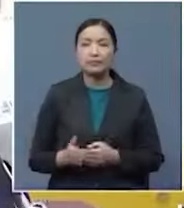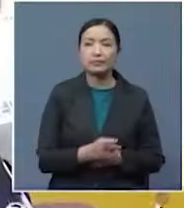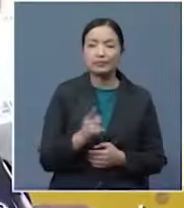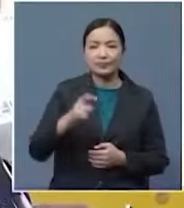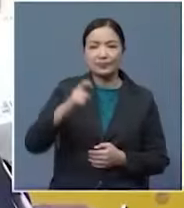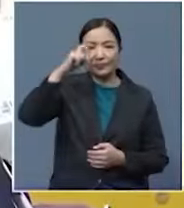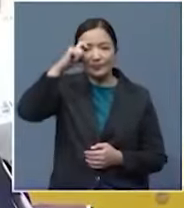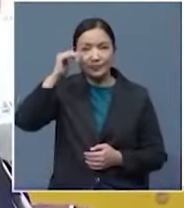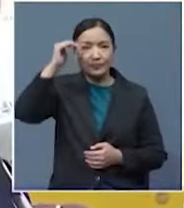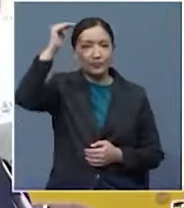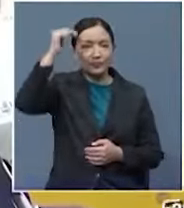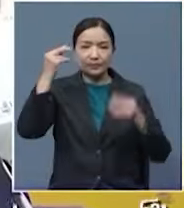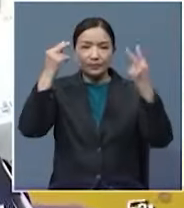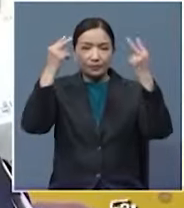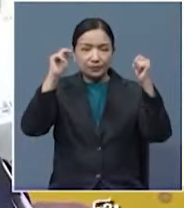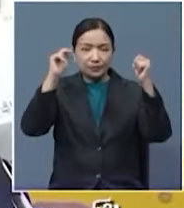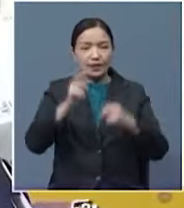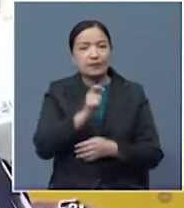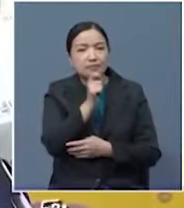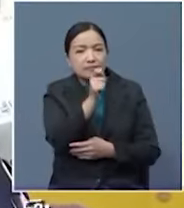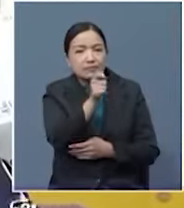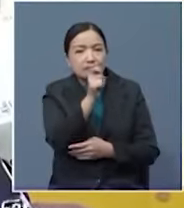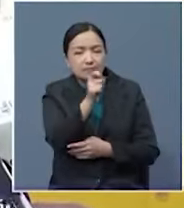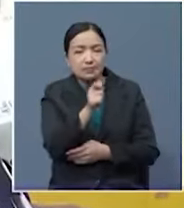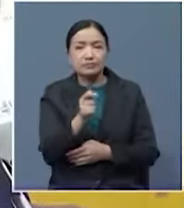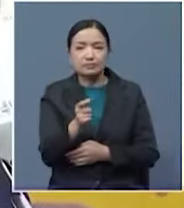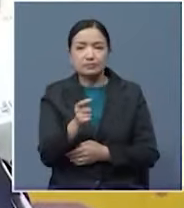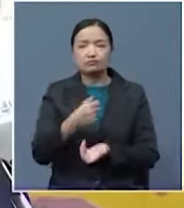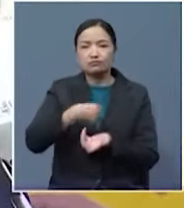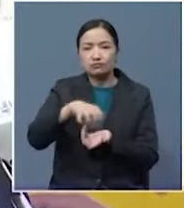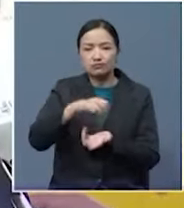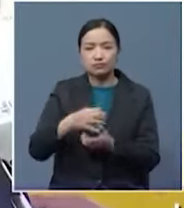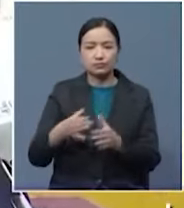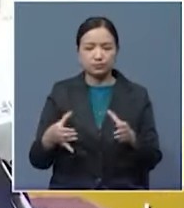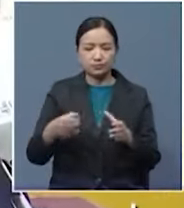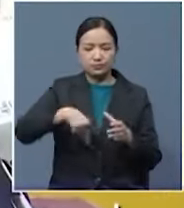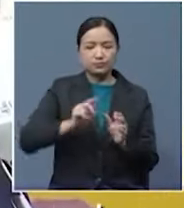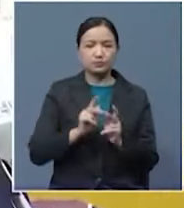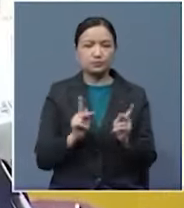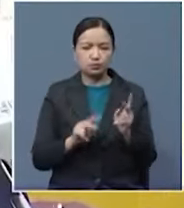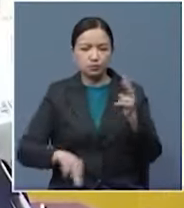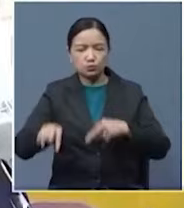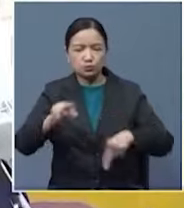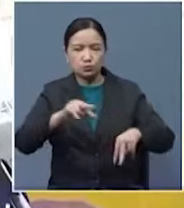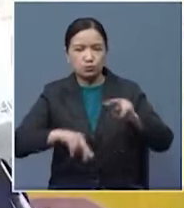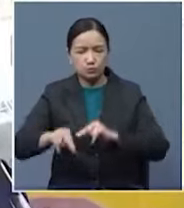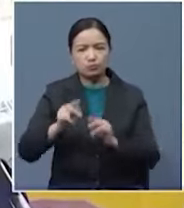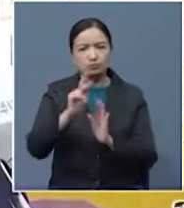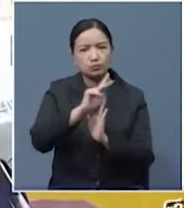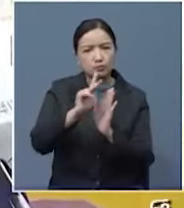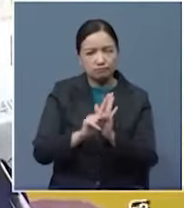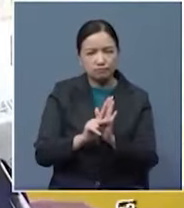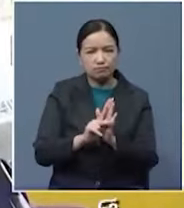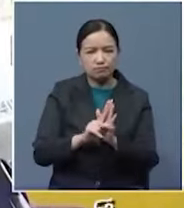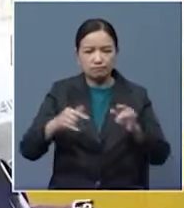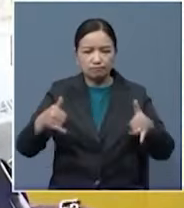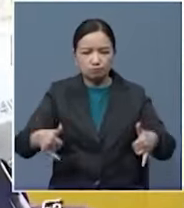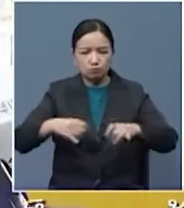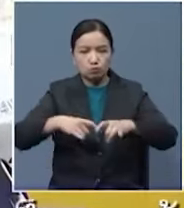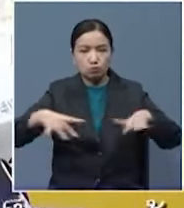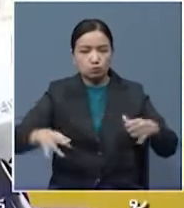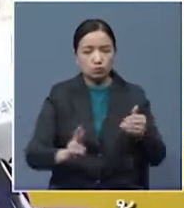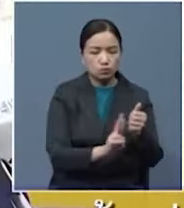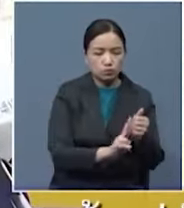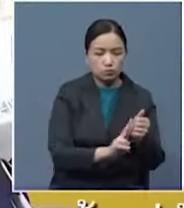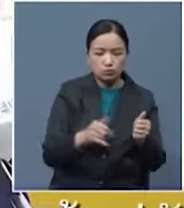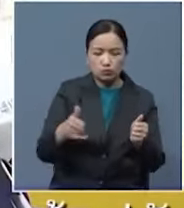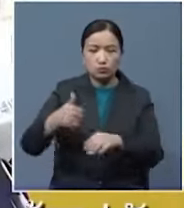นายเศรษฐาทวีศิลป์นายกรัฐมนตรีให้สัมภาษณ์ถึงความคืบหน้าการทำงานของคณะกรรมการตรวจสอบข้อเท็จจริงและข้อกฎหมายกรณีความขัดแย้งในเรื่องคดี